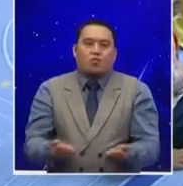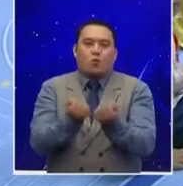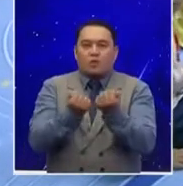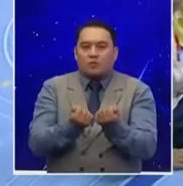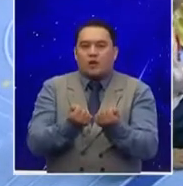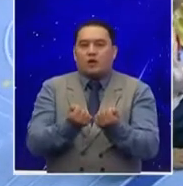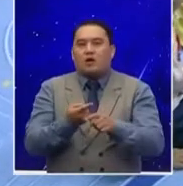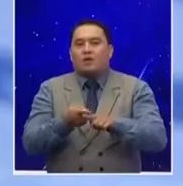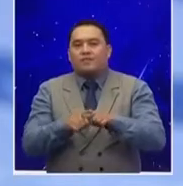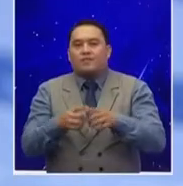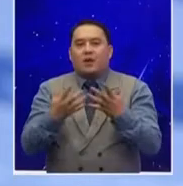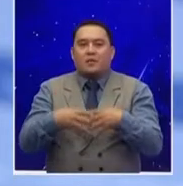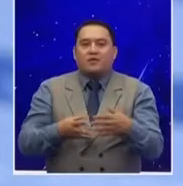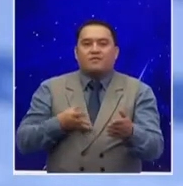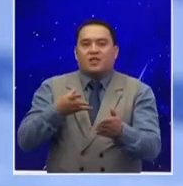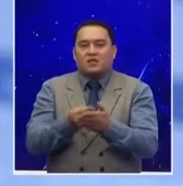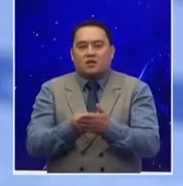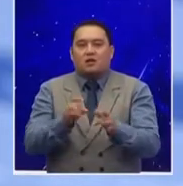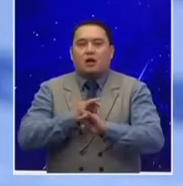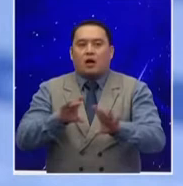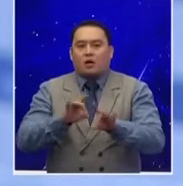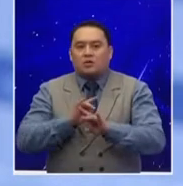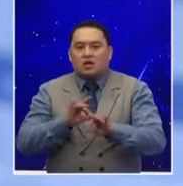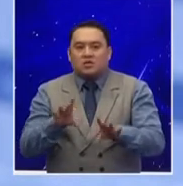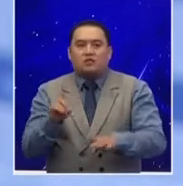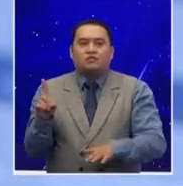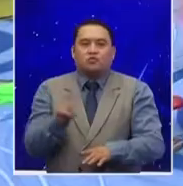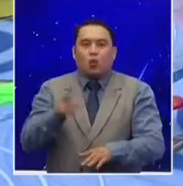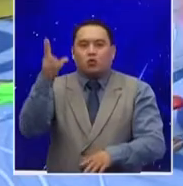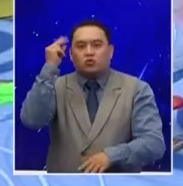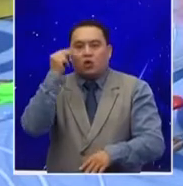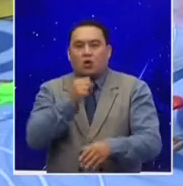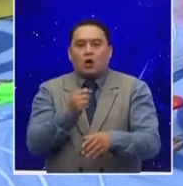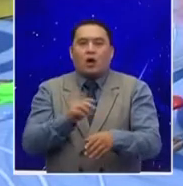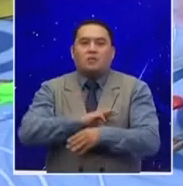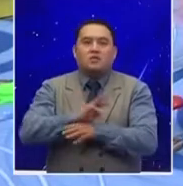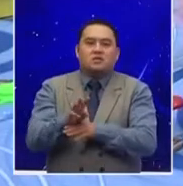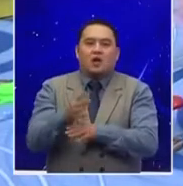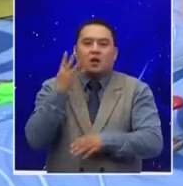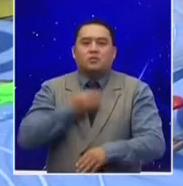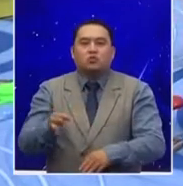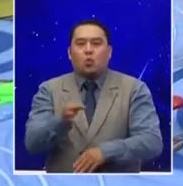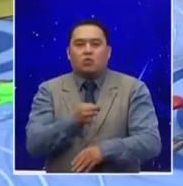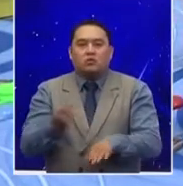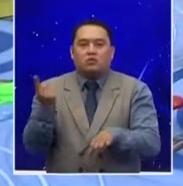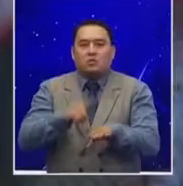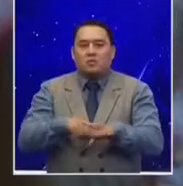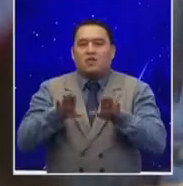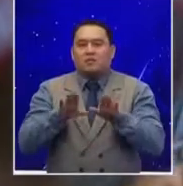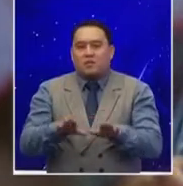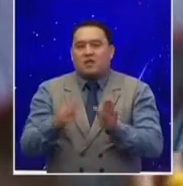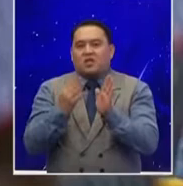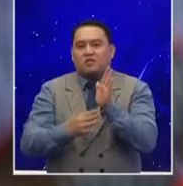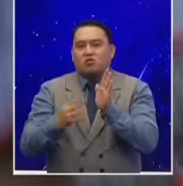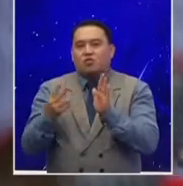включая ваучерный механизм финансирования, отметил глава государства. В числе лидеров по охвату детскими садами – Алматинская область.